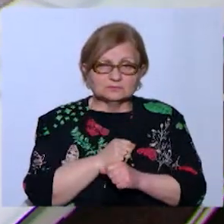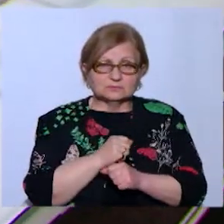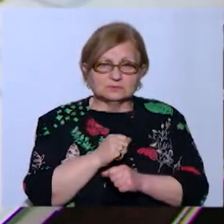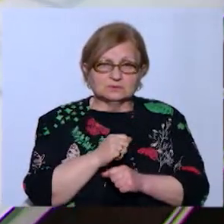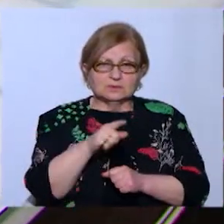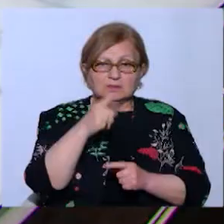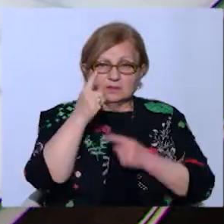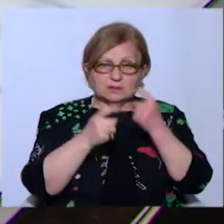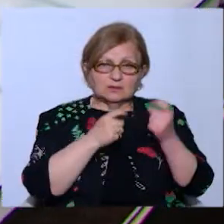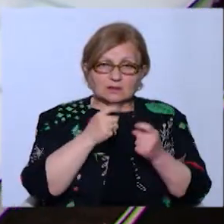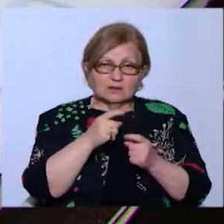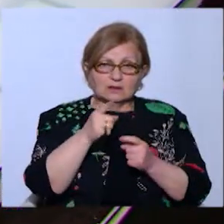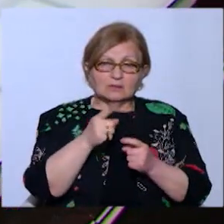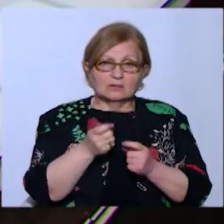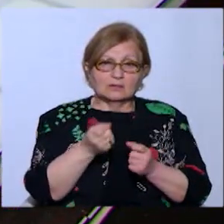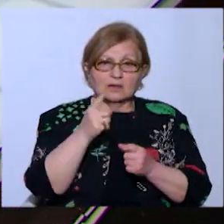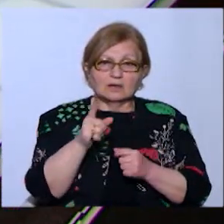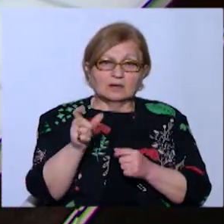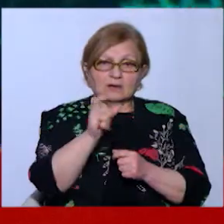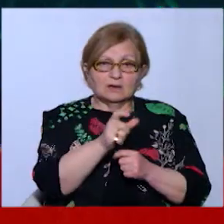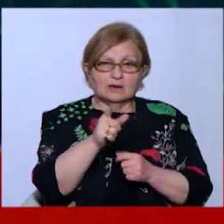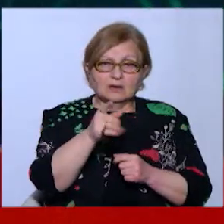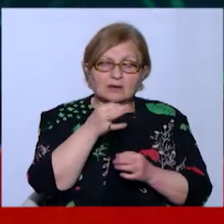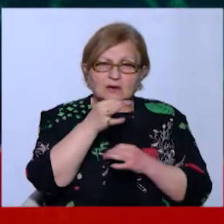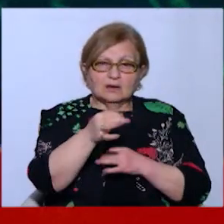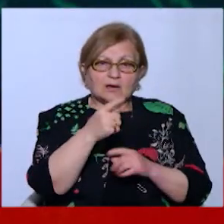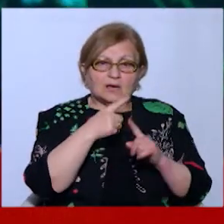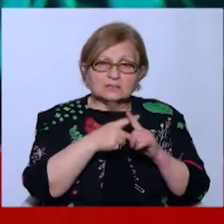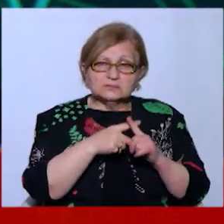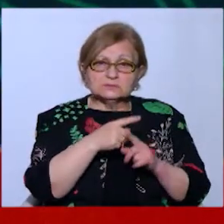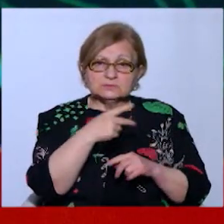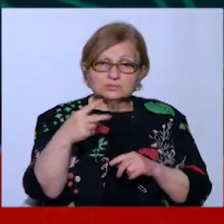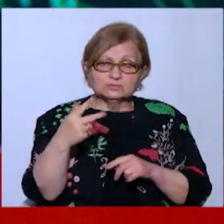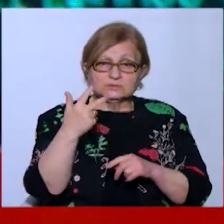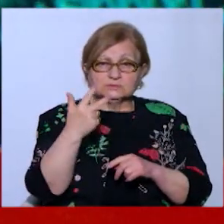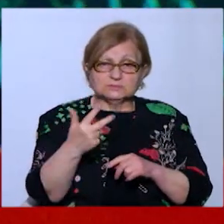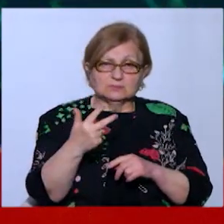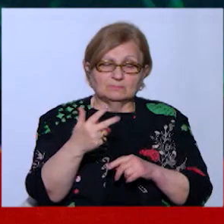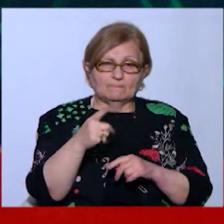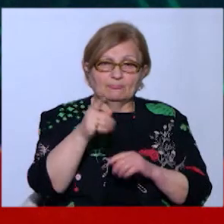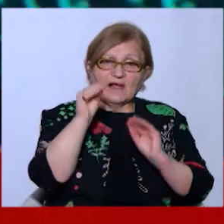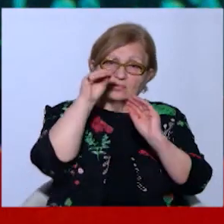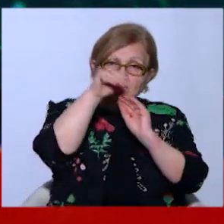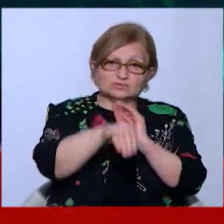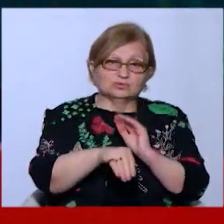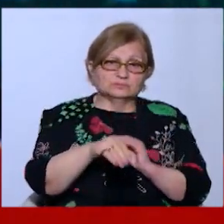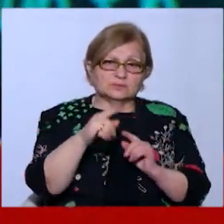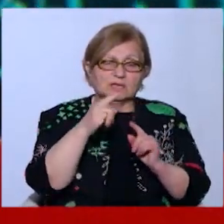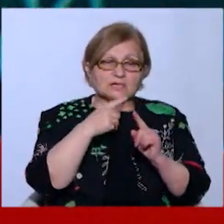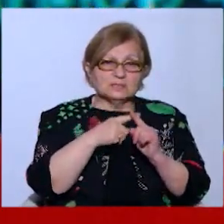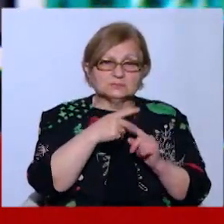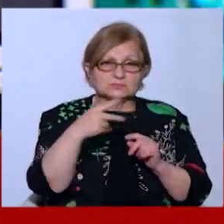ამ ინფორმაციას მივიღებთ რომ ამგან უტოლობის ერთ-ერთი ამონახსნია x უდრის 3 ანუ ავიღოთ და ჩავსვათ ამ უტოლობაში x უდრის